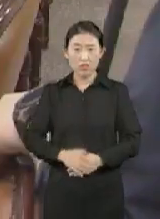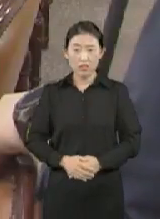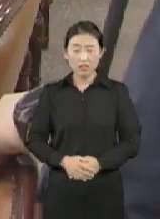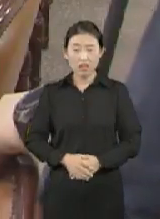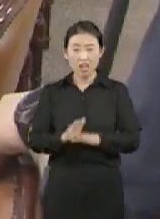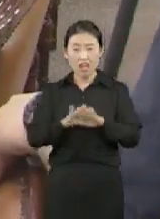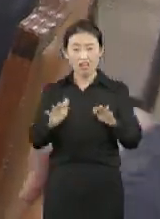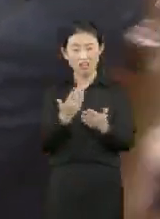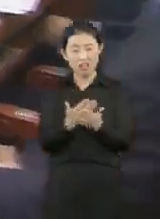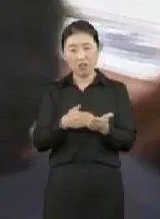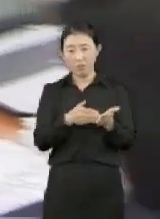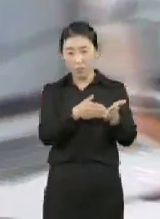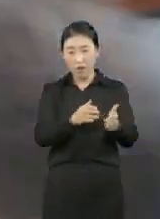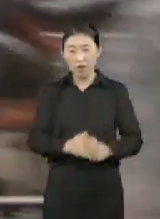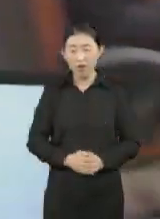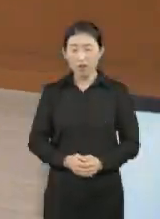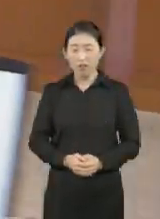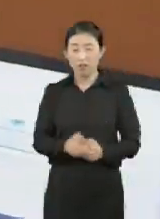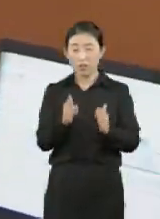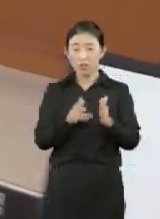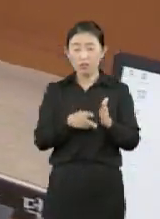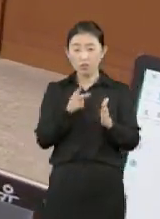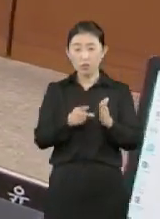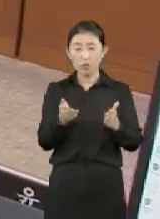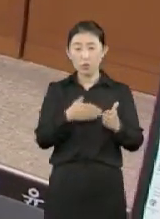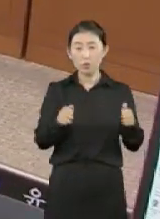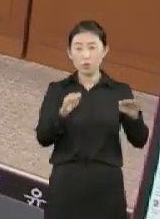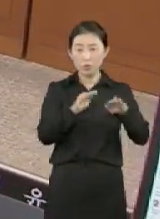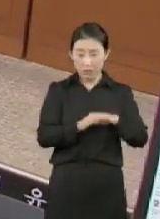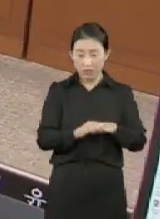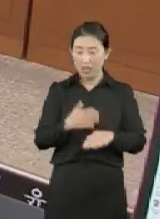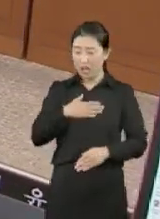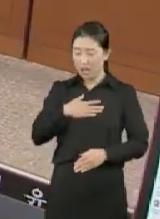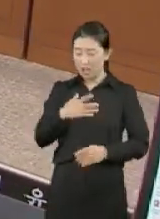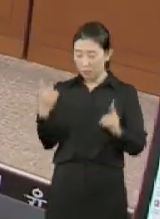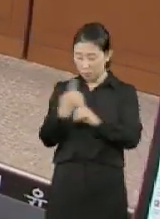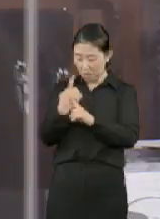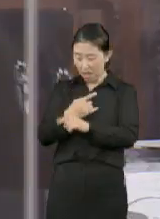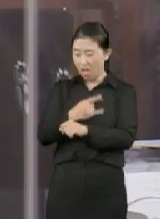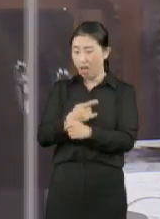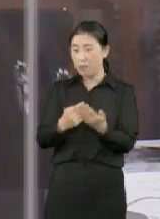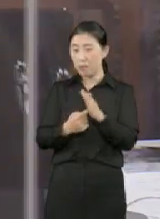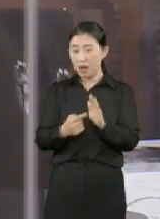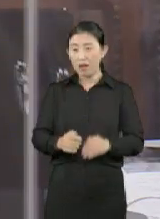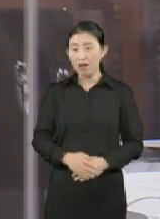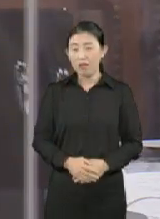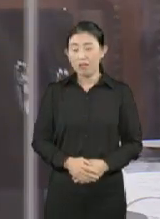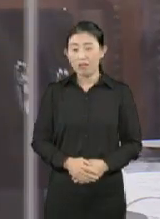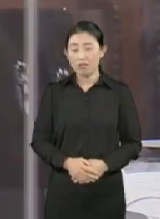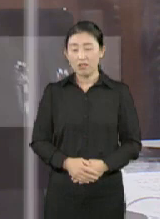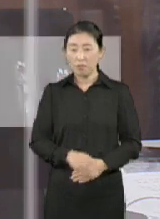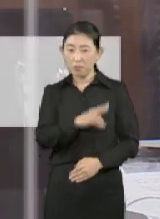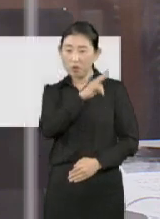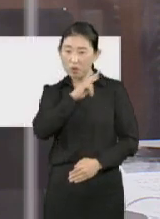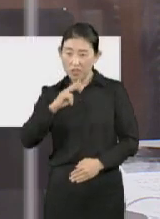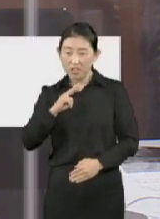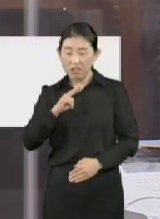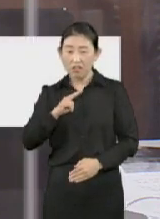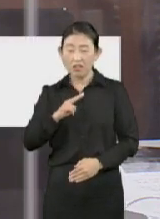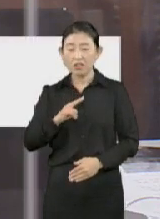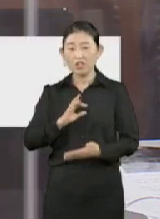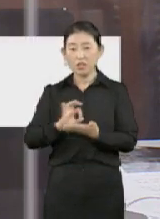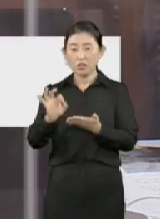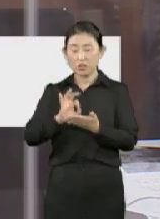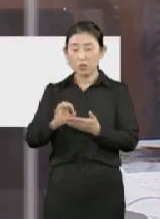대책을 요구해 토 국가 철도공단 도 정면 개량을 약속했습니다 편하게 이용하실수 있도록 최선을